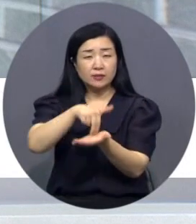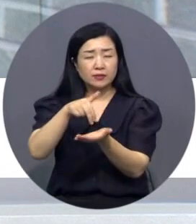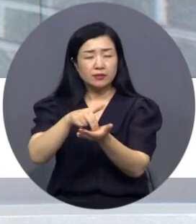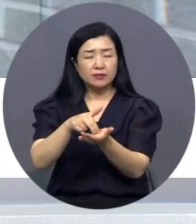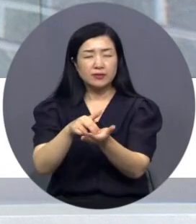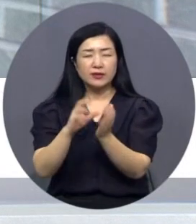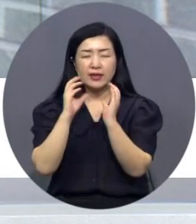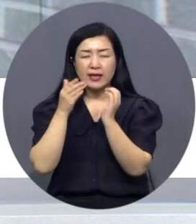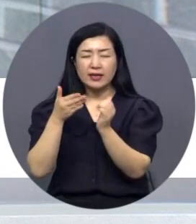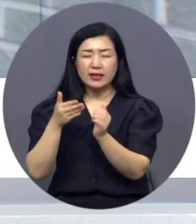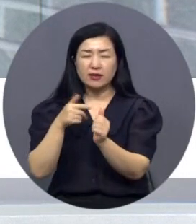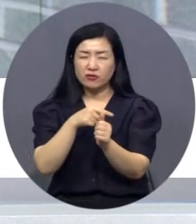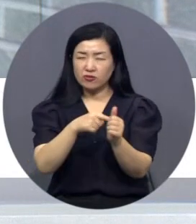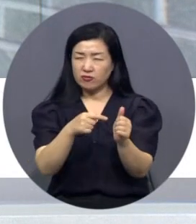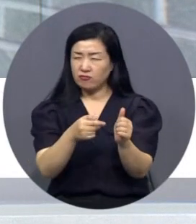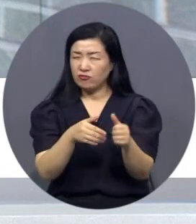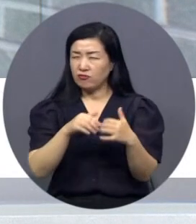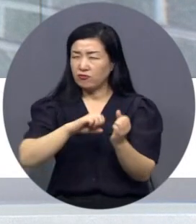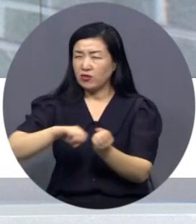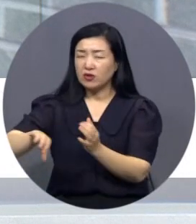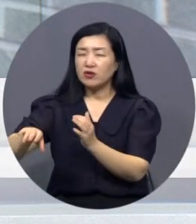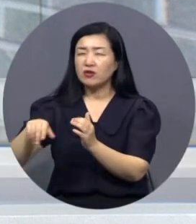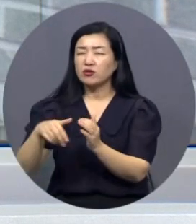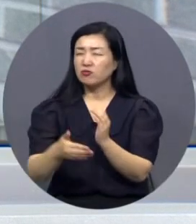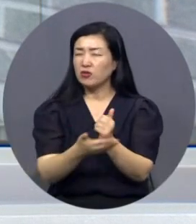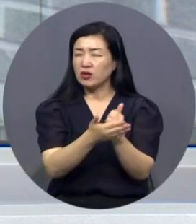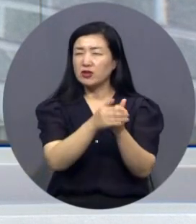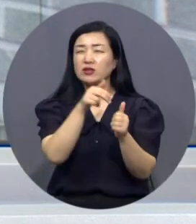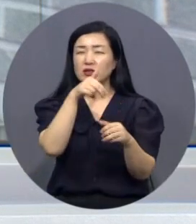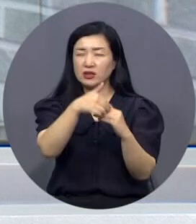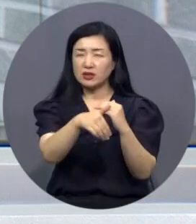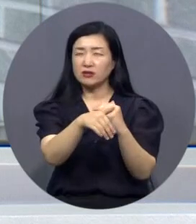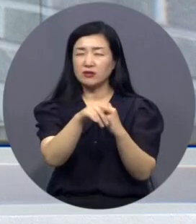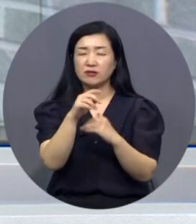6위를 부추긴다며 반발하고 있습니다. 조인호 기자입니다.